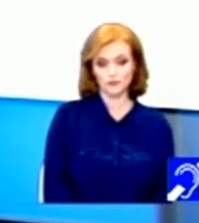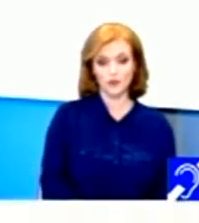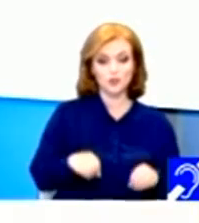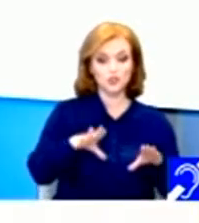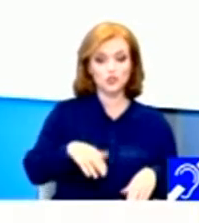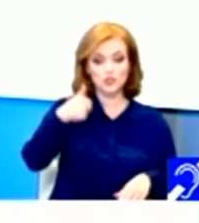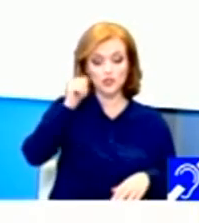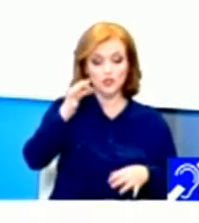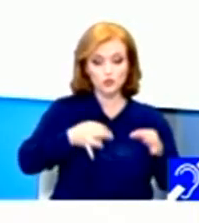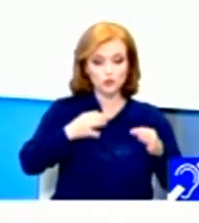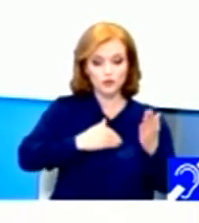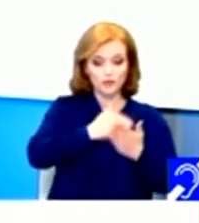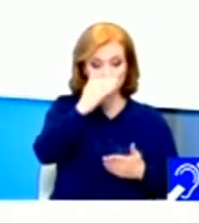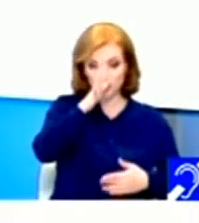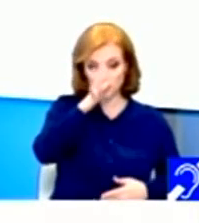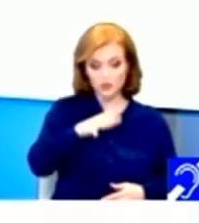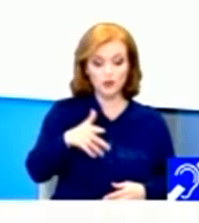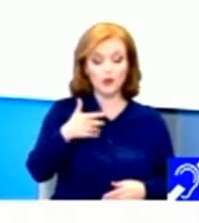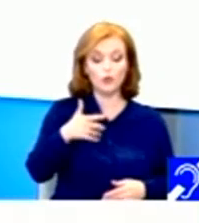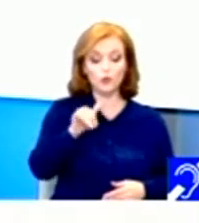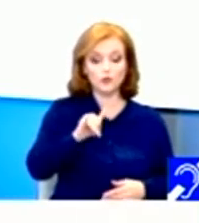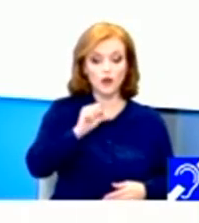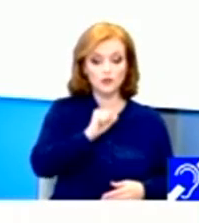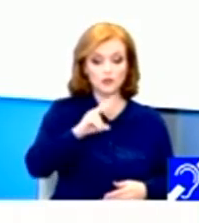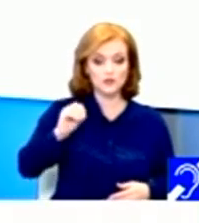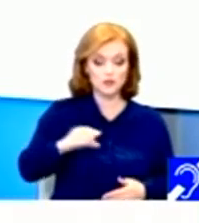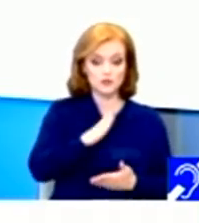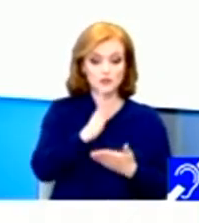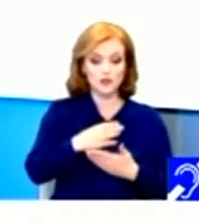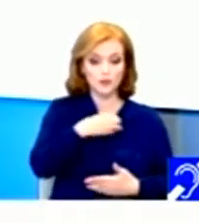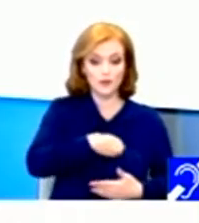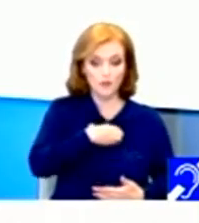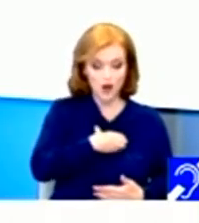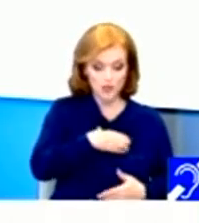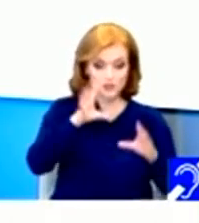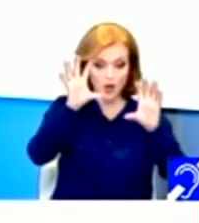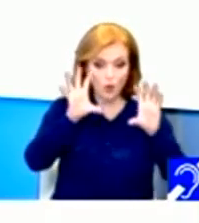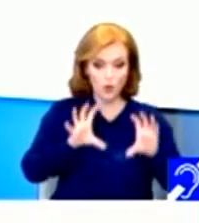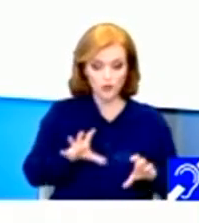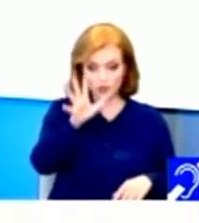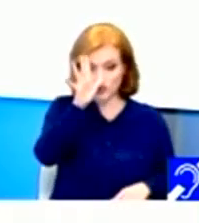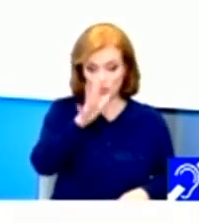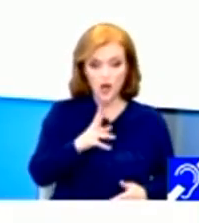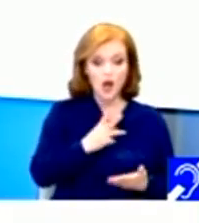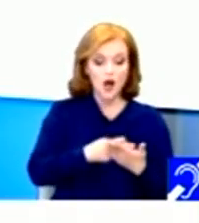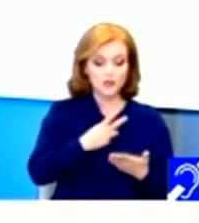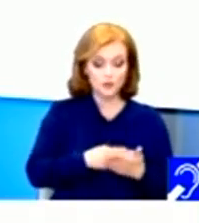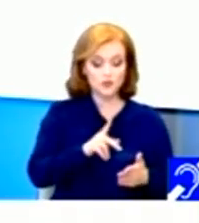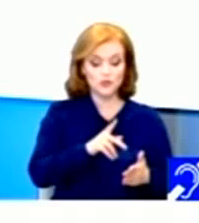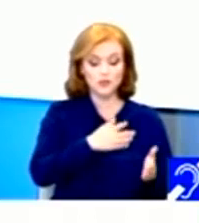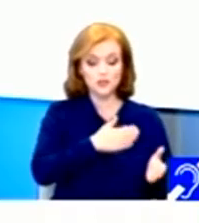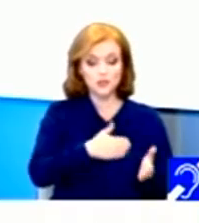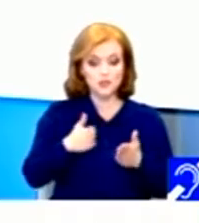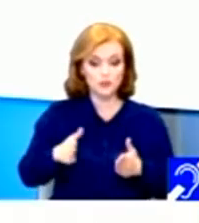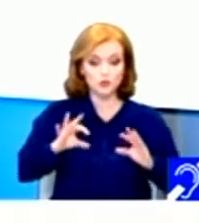Decizia de ieri a Curții de Apel Chișinău, prin care Andrei Năstase a devenit primar legitim al municipiului Chișinău, demonstrează că sistemul judecătoresc din